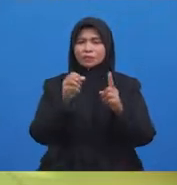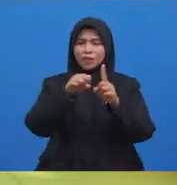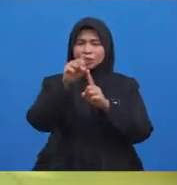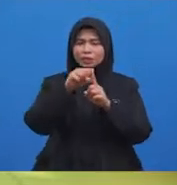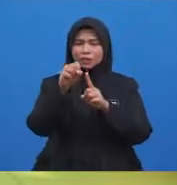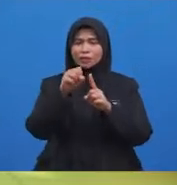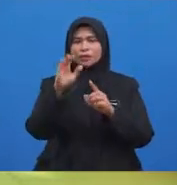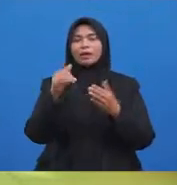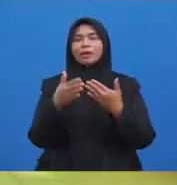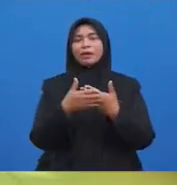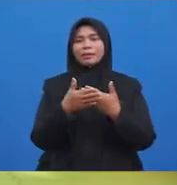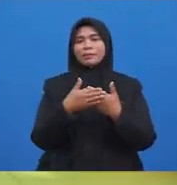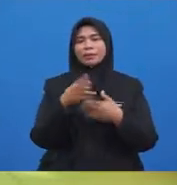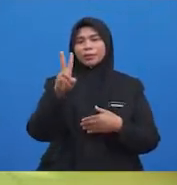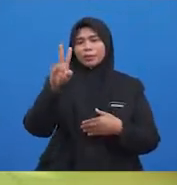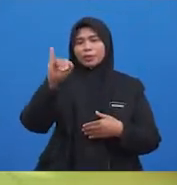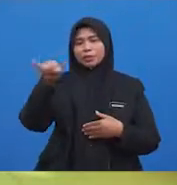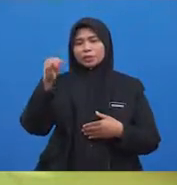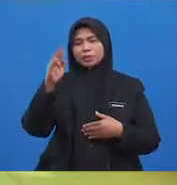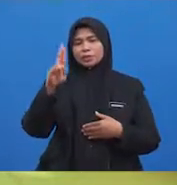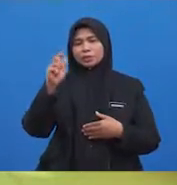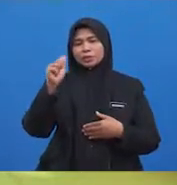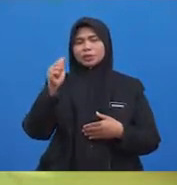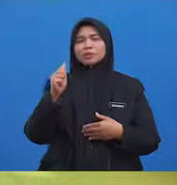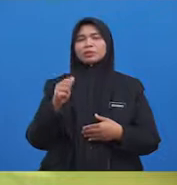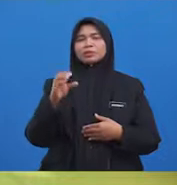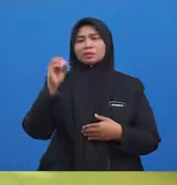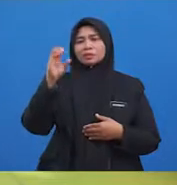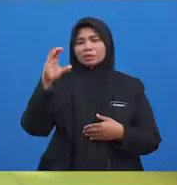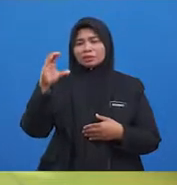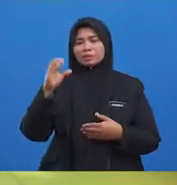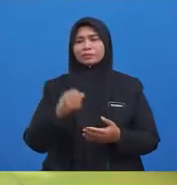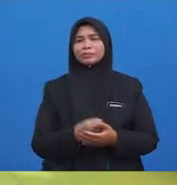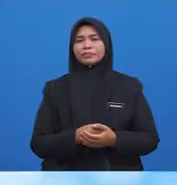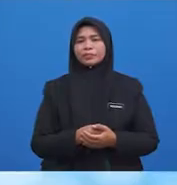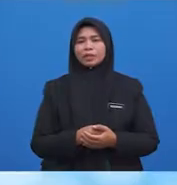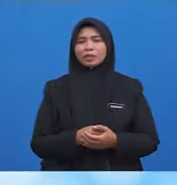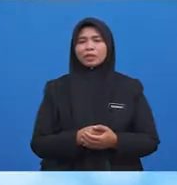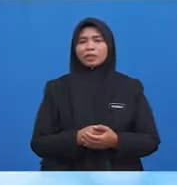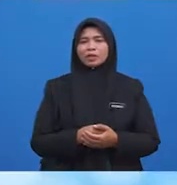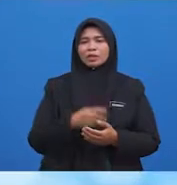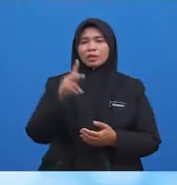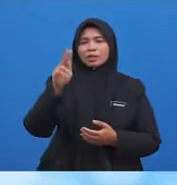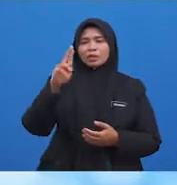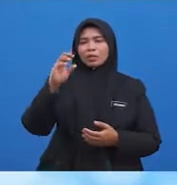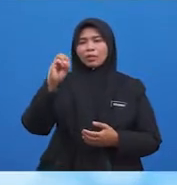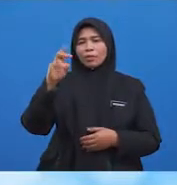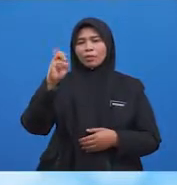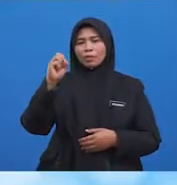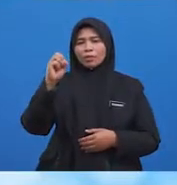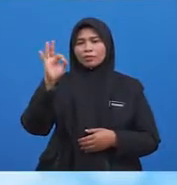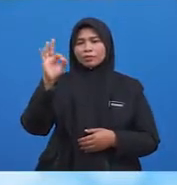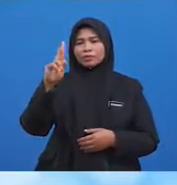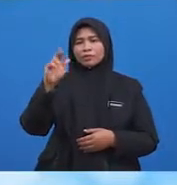mencecah 2 juta Dajah sessions kromosfer populer merupakan